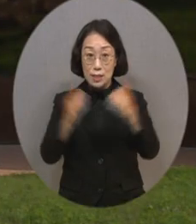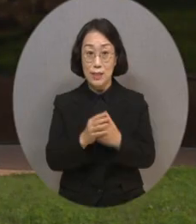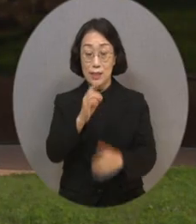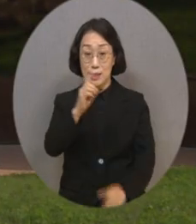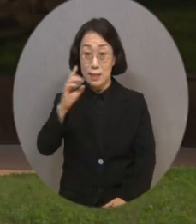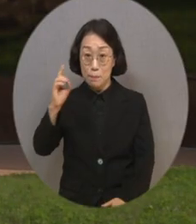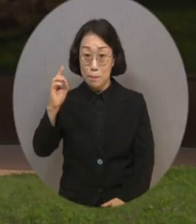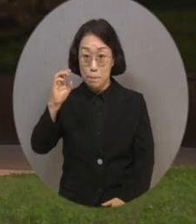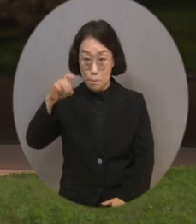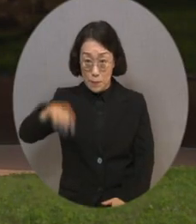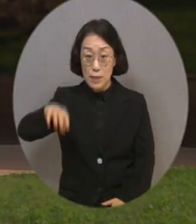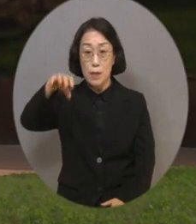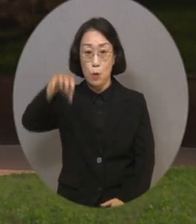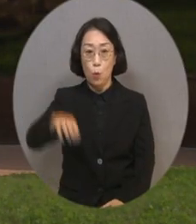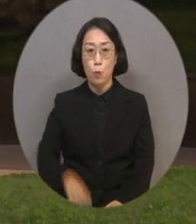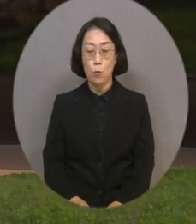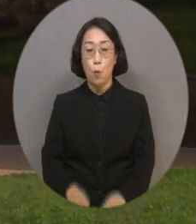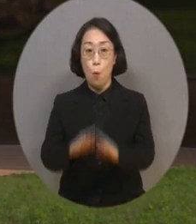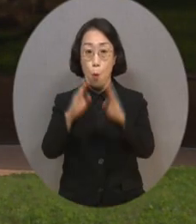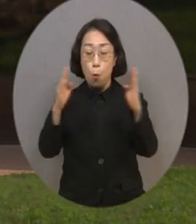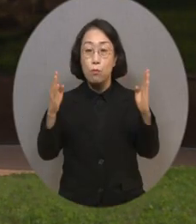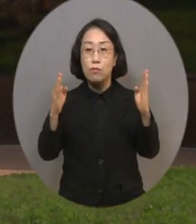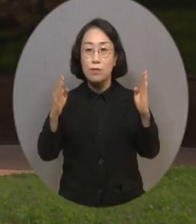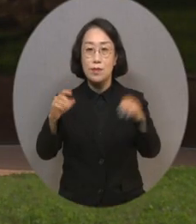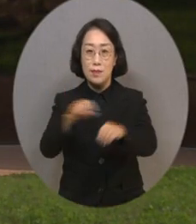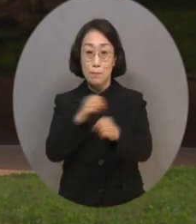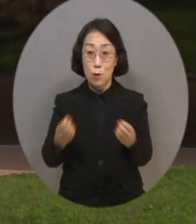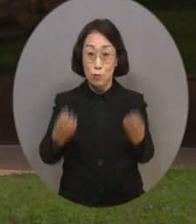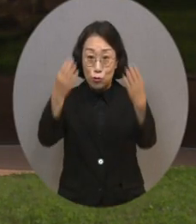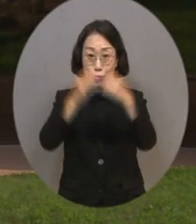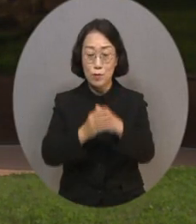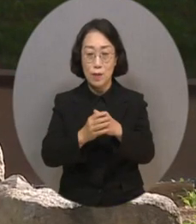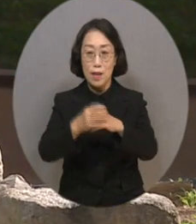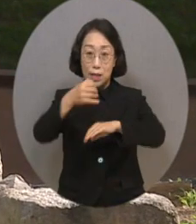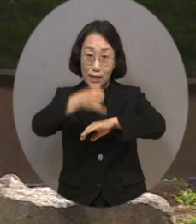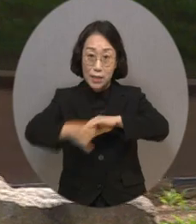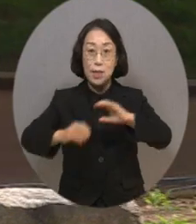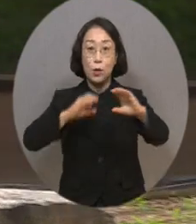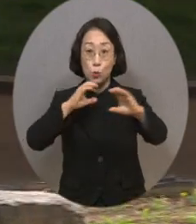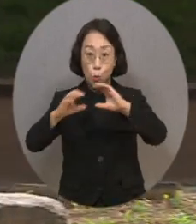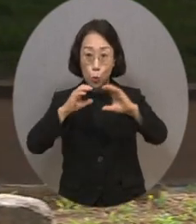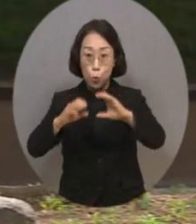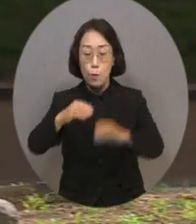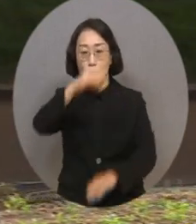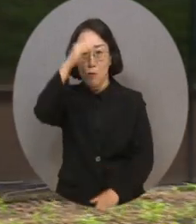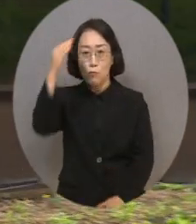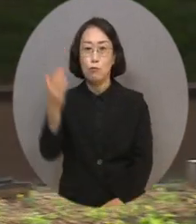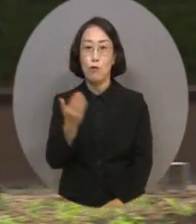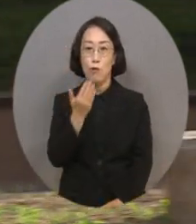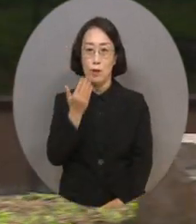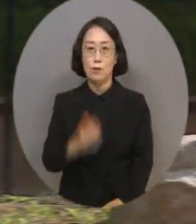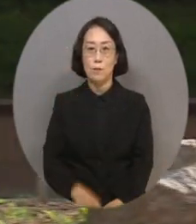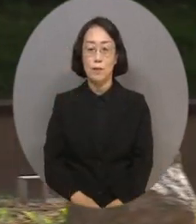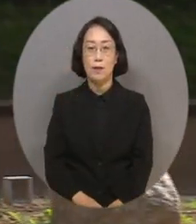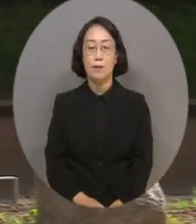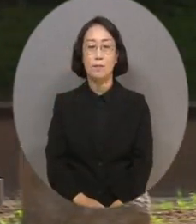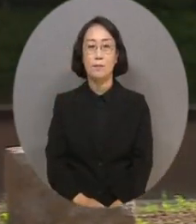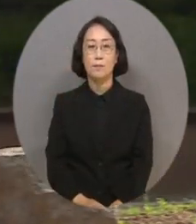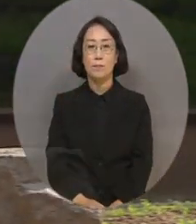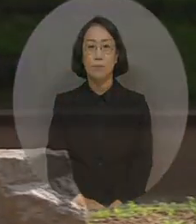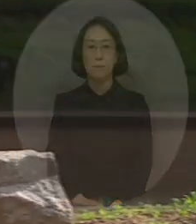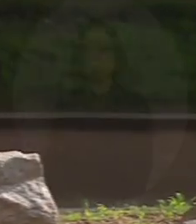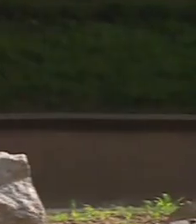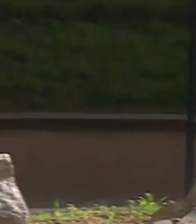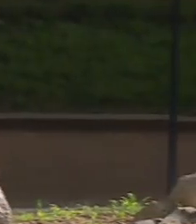갤러리문에서 DDP 오픈 큐레이팅을 통해 디자이너와 소통하며 관람할 수 있습니다. 복지TV 뉴스